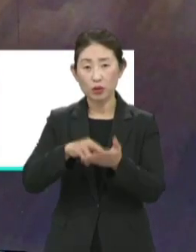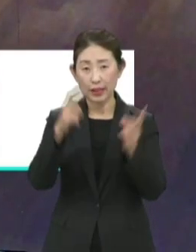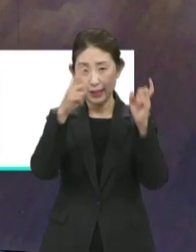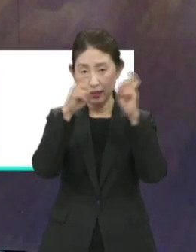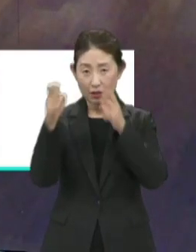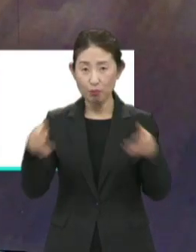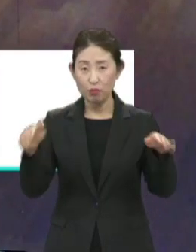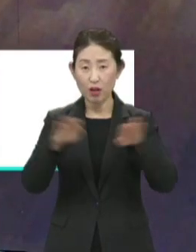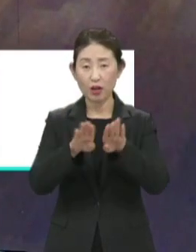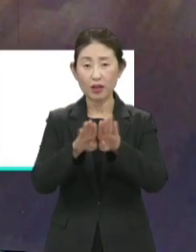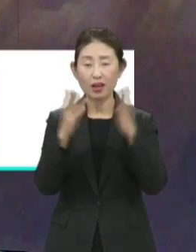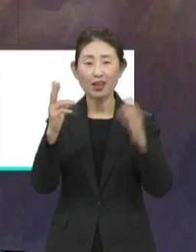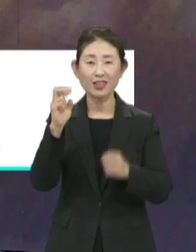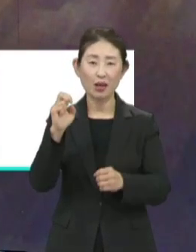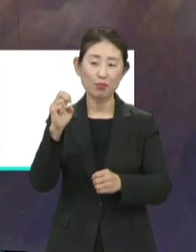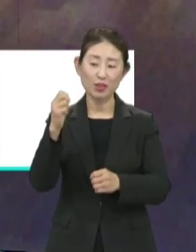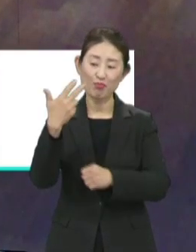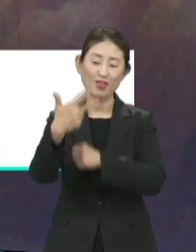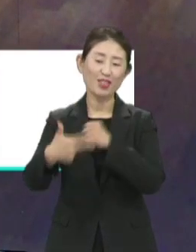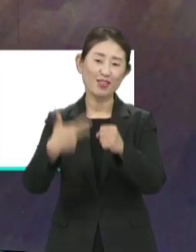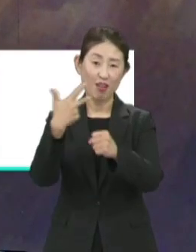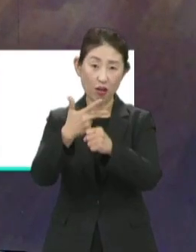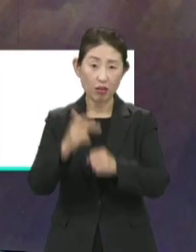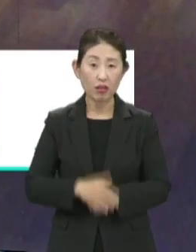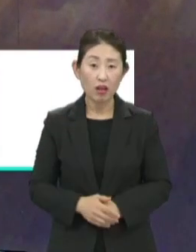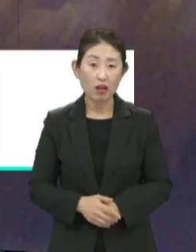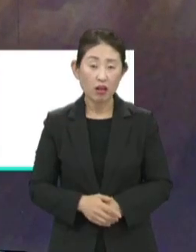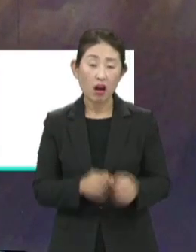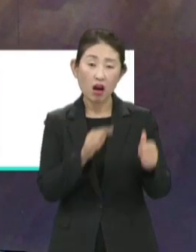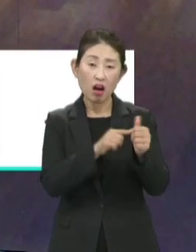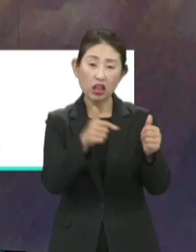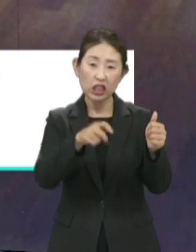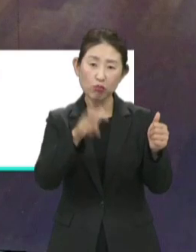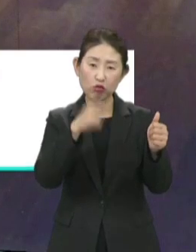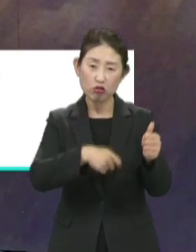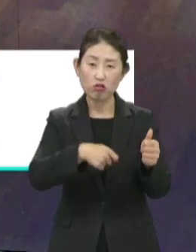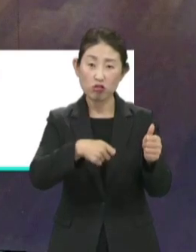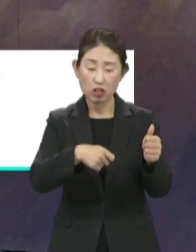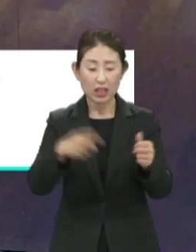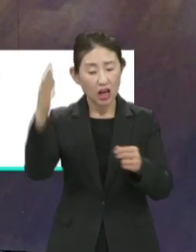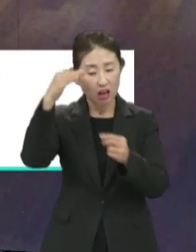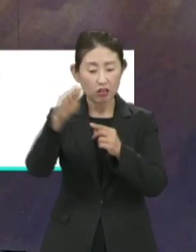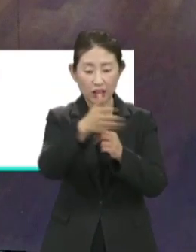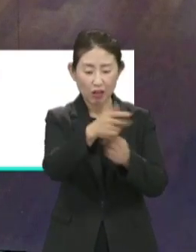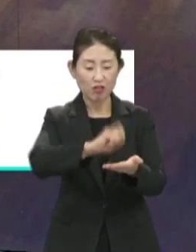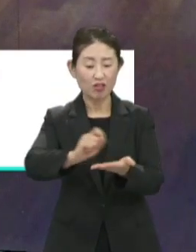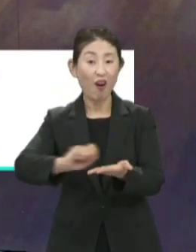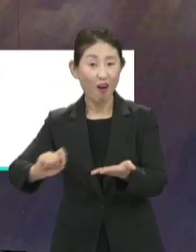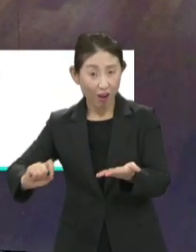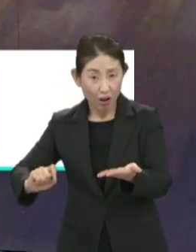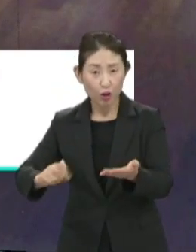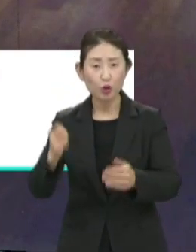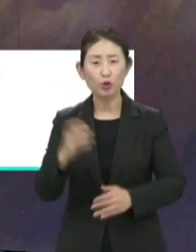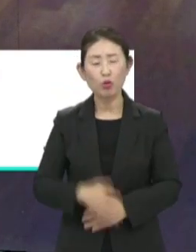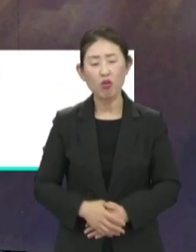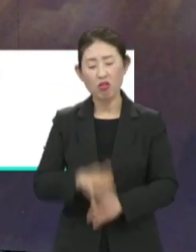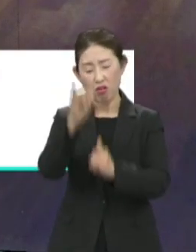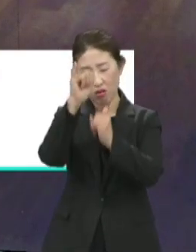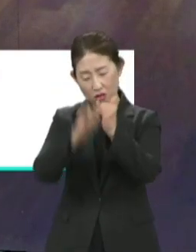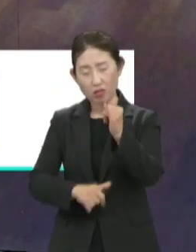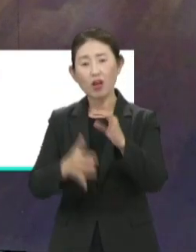독립기념관 개관 37주년을 맞아 백범 김구 선생의 친필이 적힌 태극기를 비롯해 독립운동의 역사가